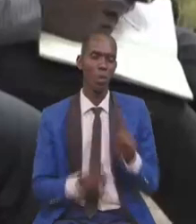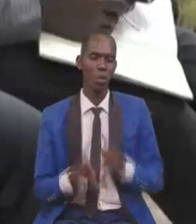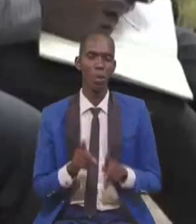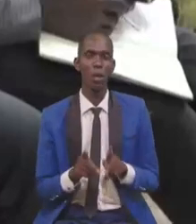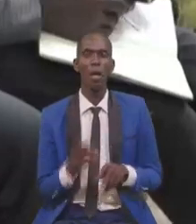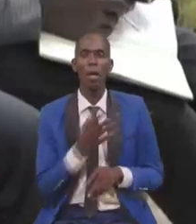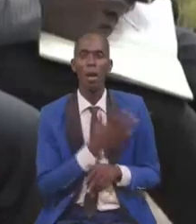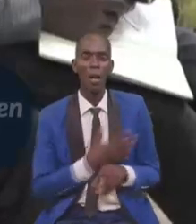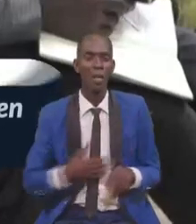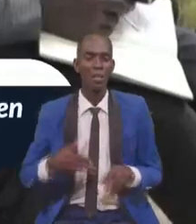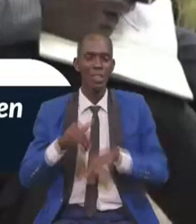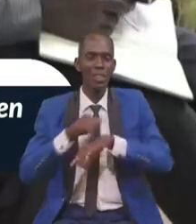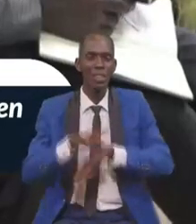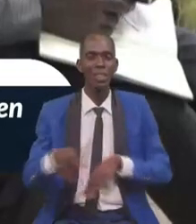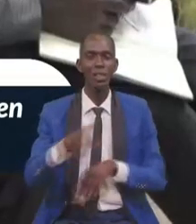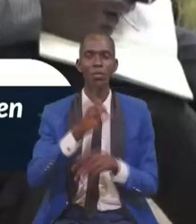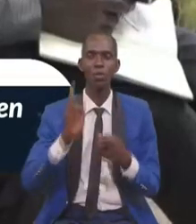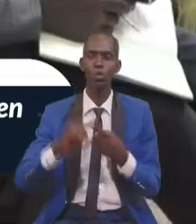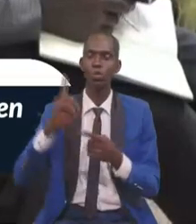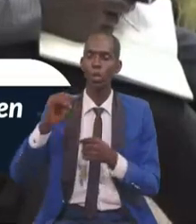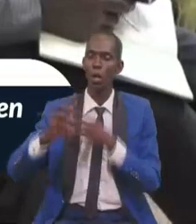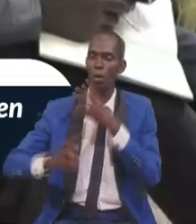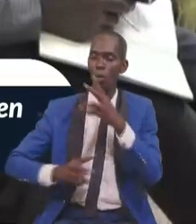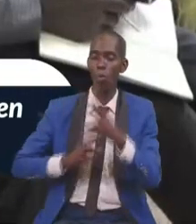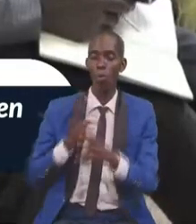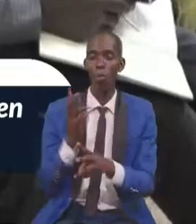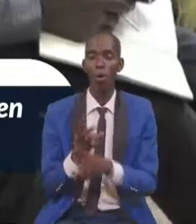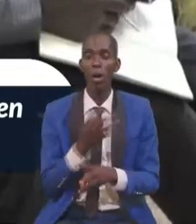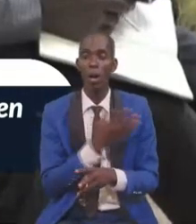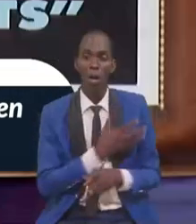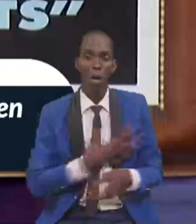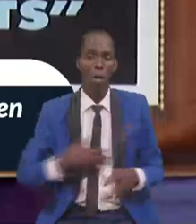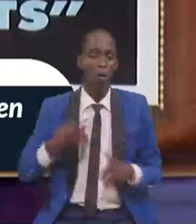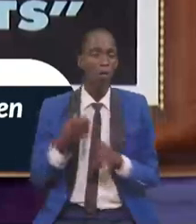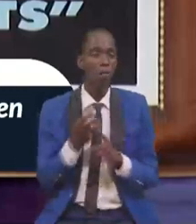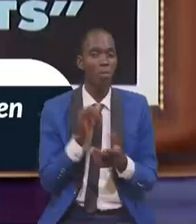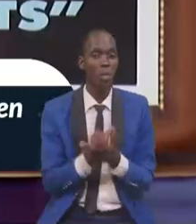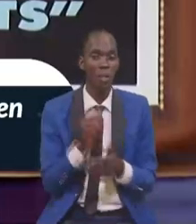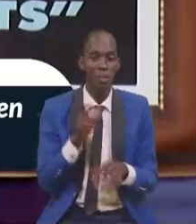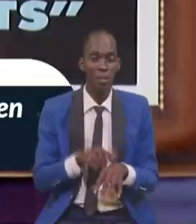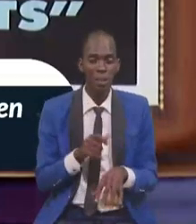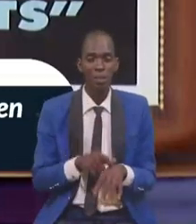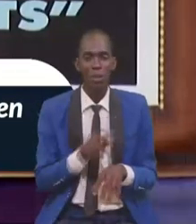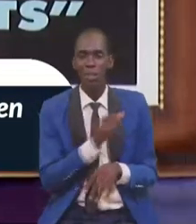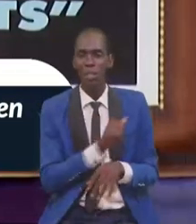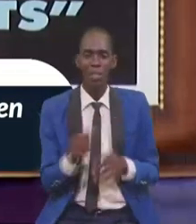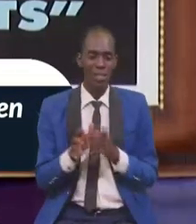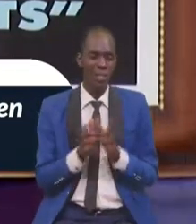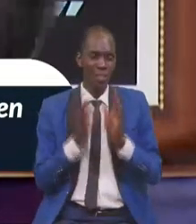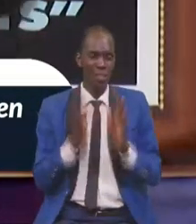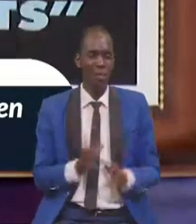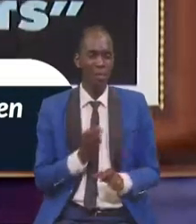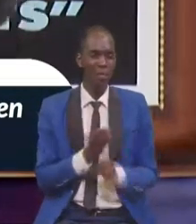instruits, des gens non qualifiés, et les a envoyés dans le monde. Et maintenant, depuis lors, la foi